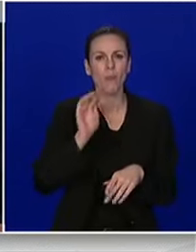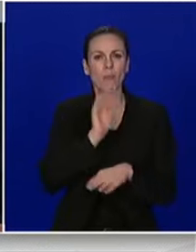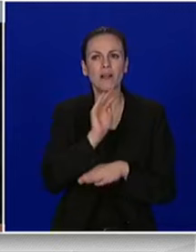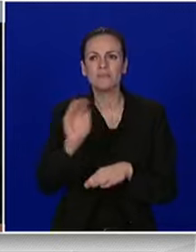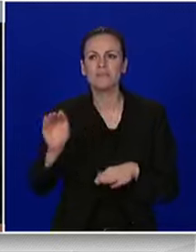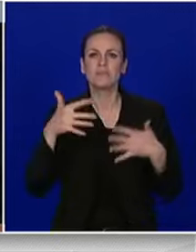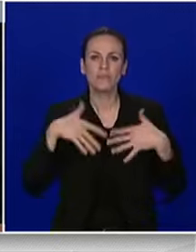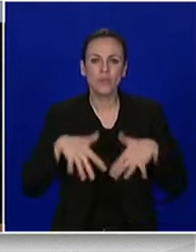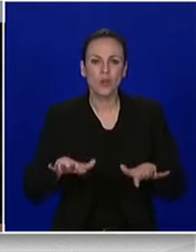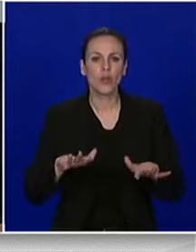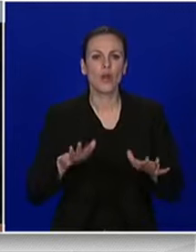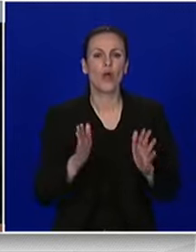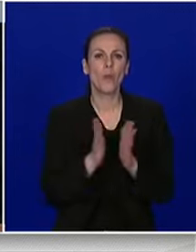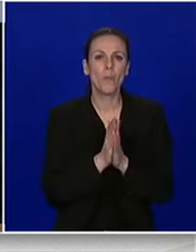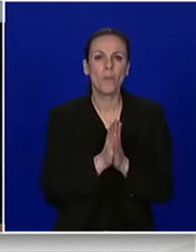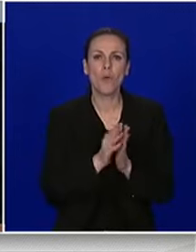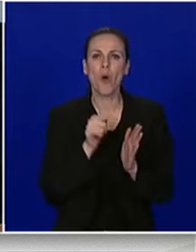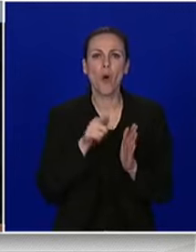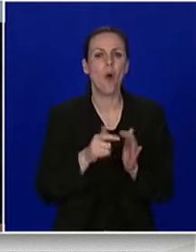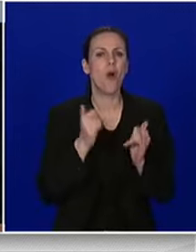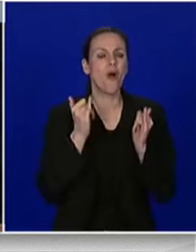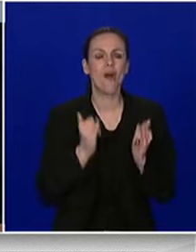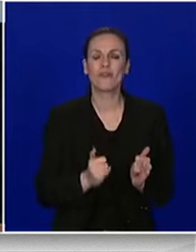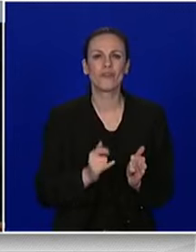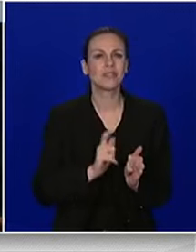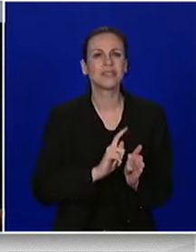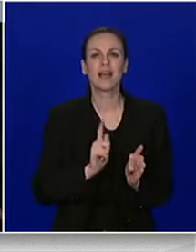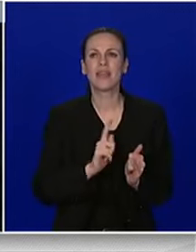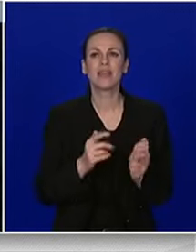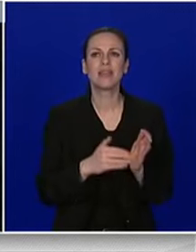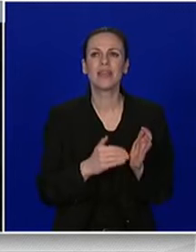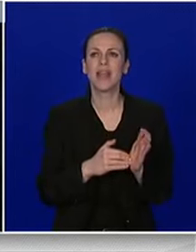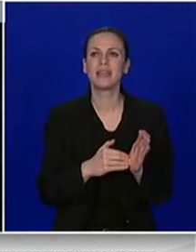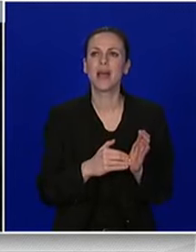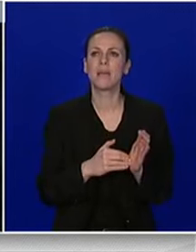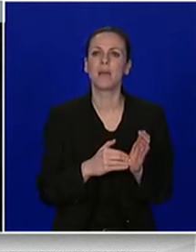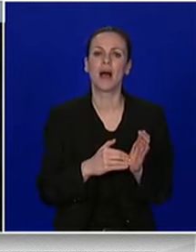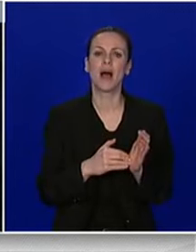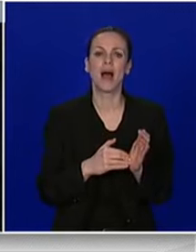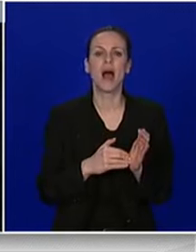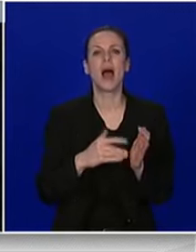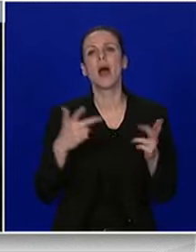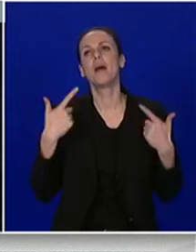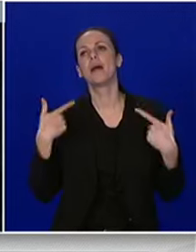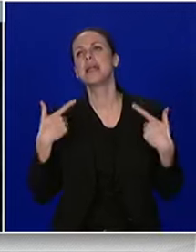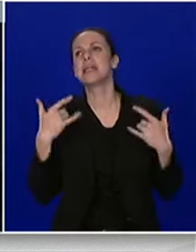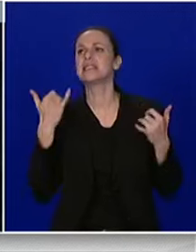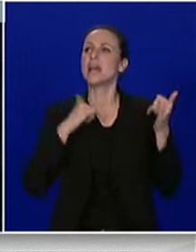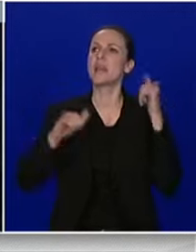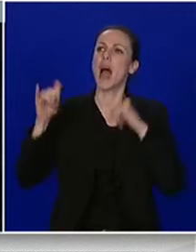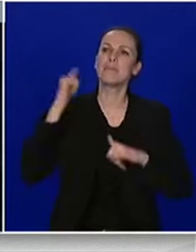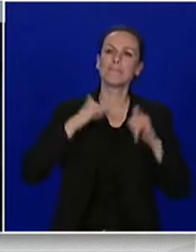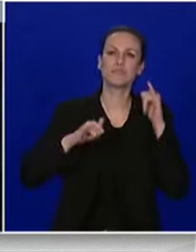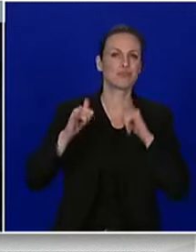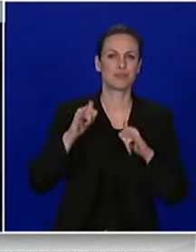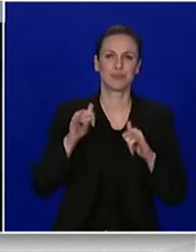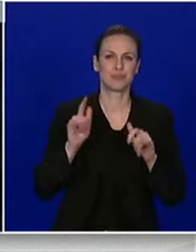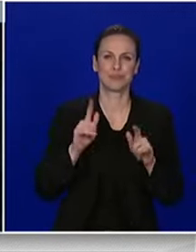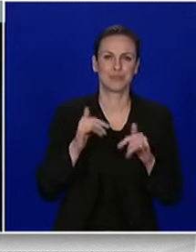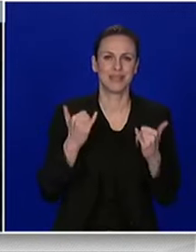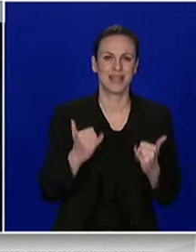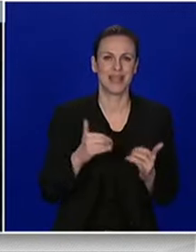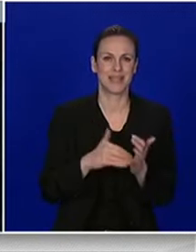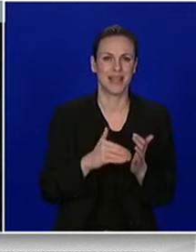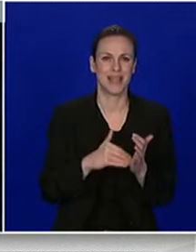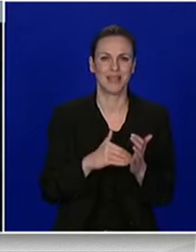da ovo nije trenutak kad bi se moralo ići na ona putovanja koja nisu esencijalna u smislu